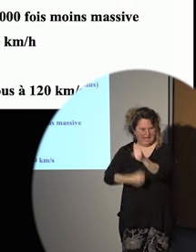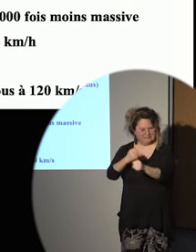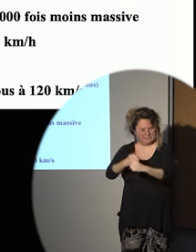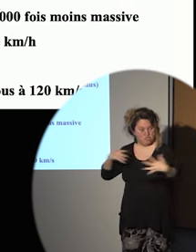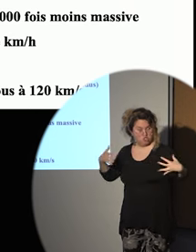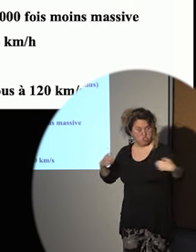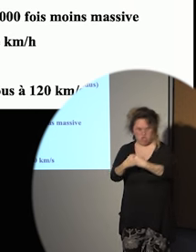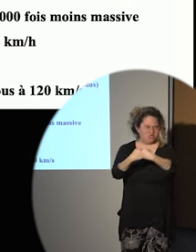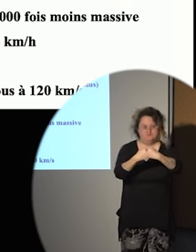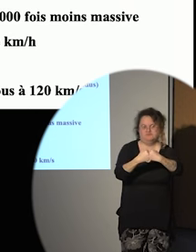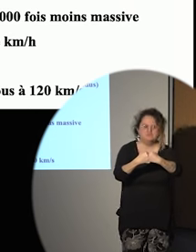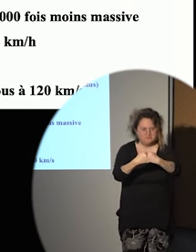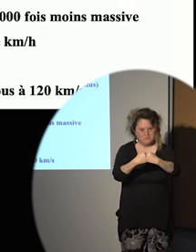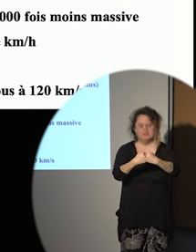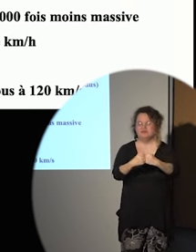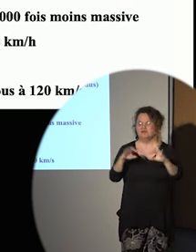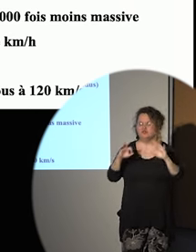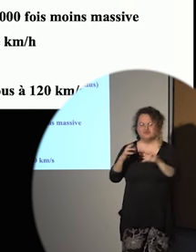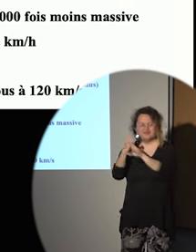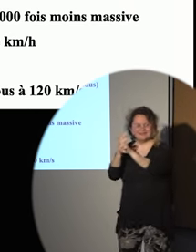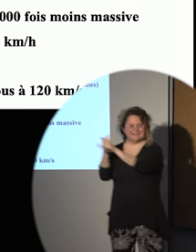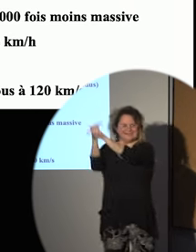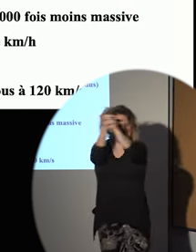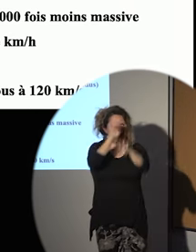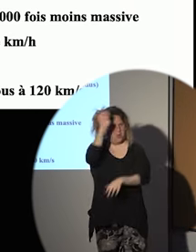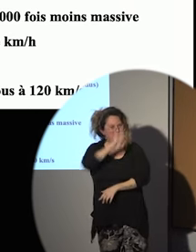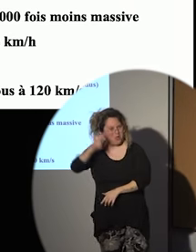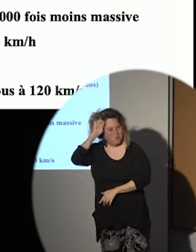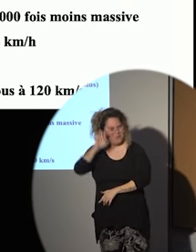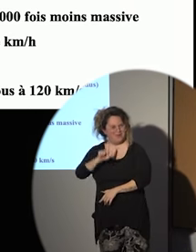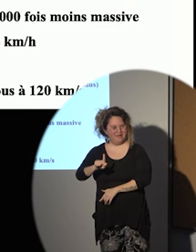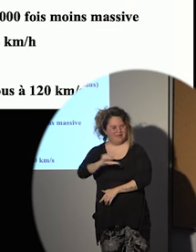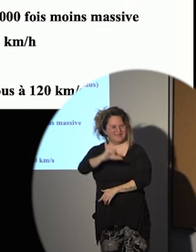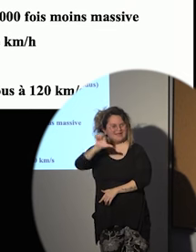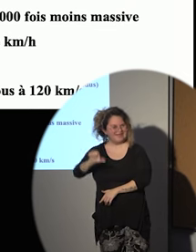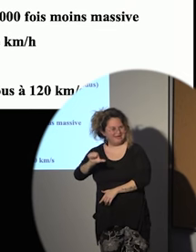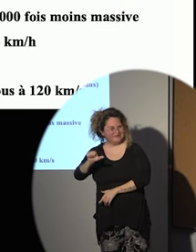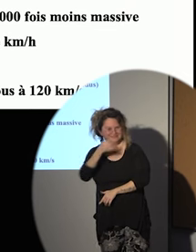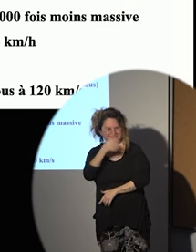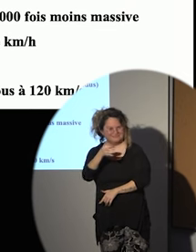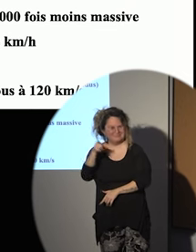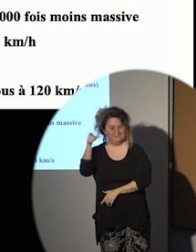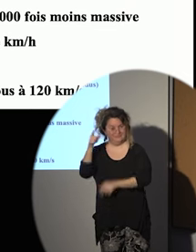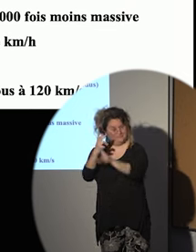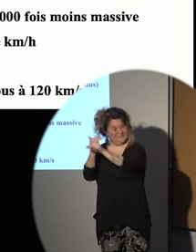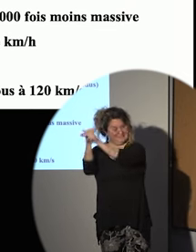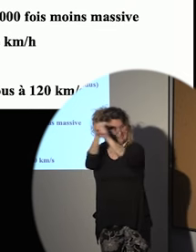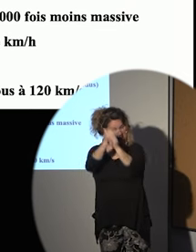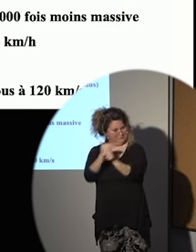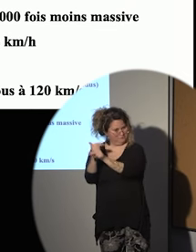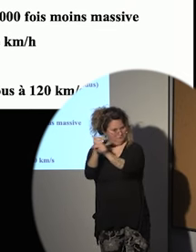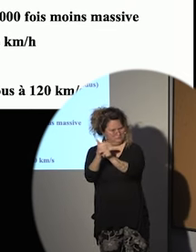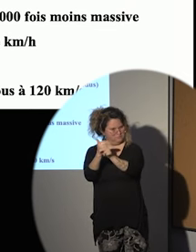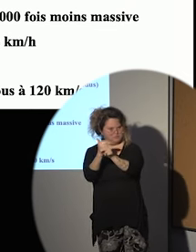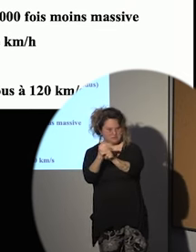européen Gaïa, le satellite astrométrique, je vous en reparlerai, qui a découvert, en fait, dans des régions assez proches du